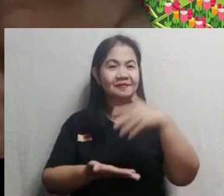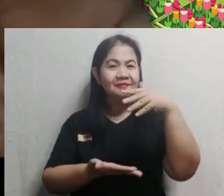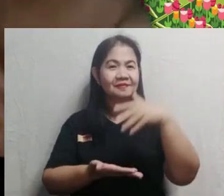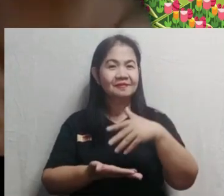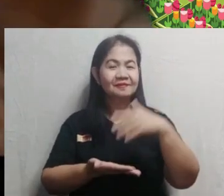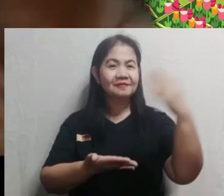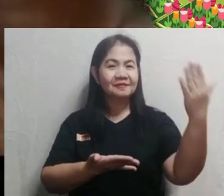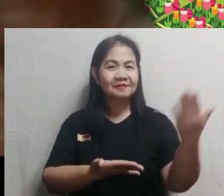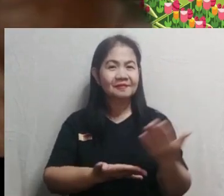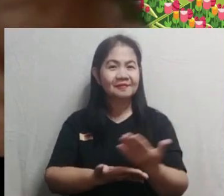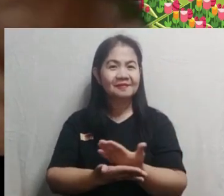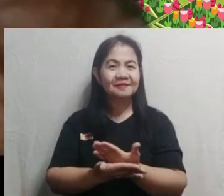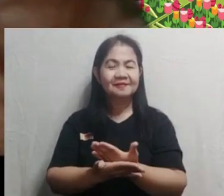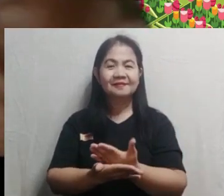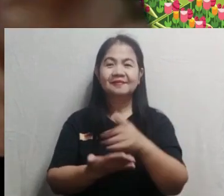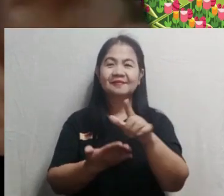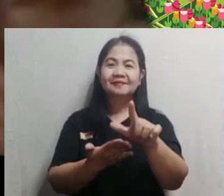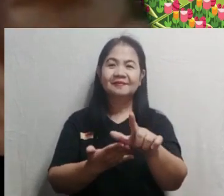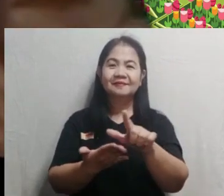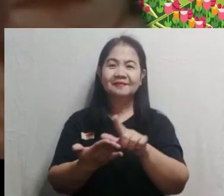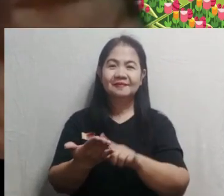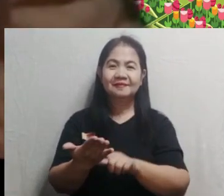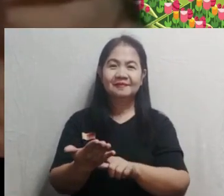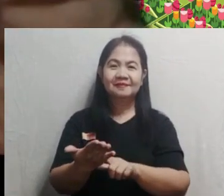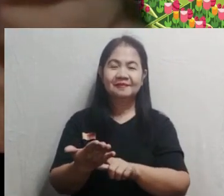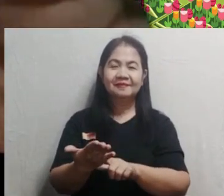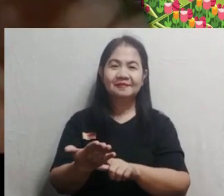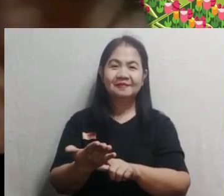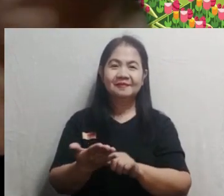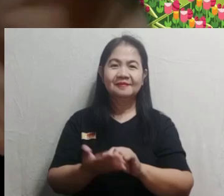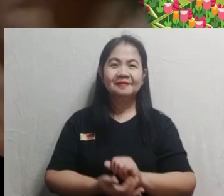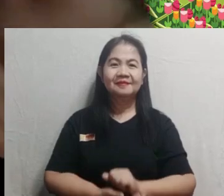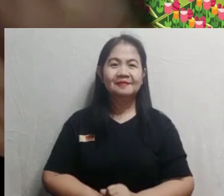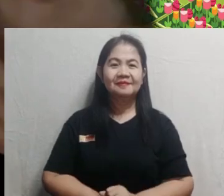mag-aral ng mga bagong leksyon.